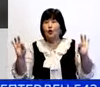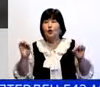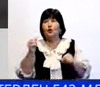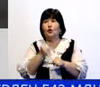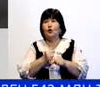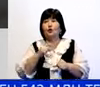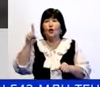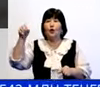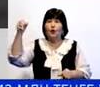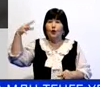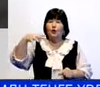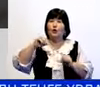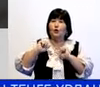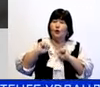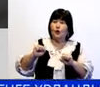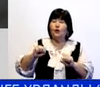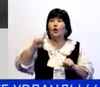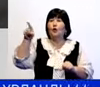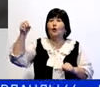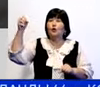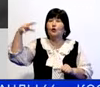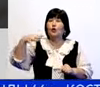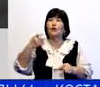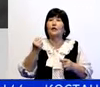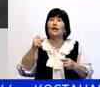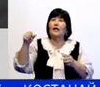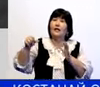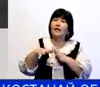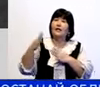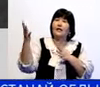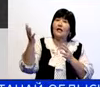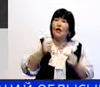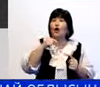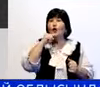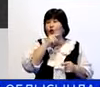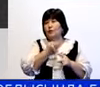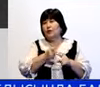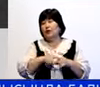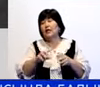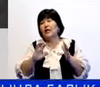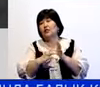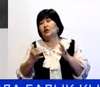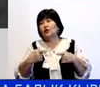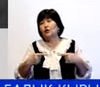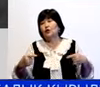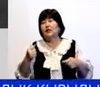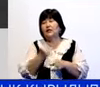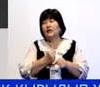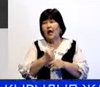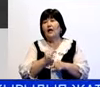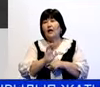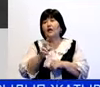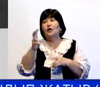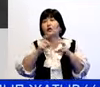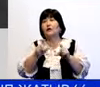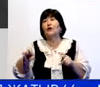күн сәулесінен қорғайтын, күн сәулесінен энергия үнемдейтін осындай шыны түрлерін шығарады бұл зауыттың